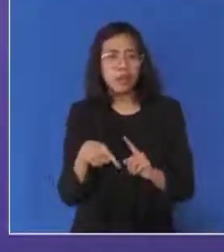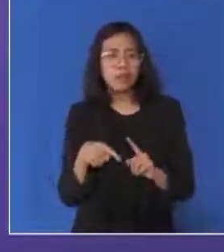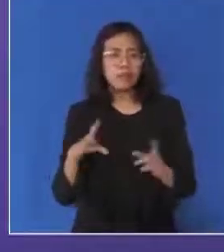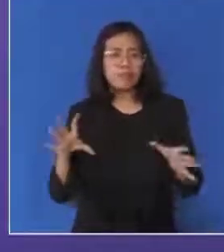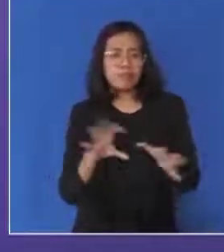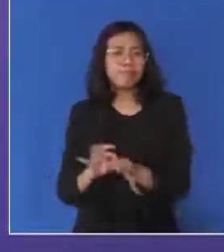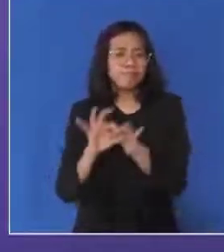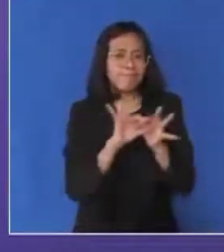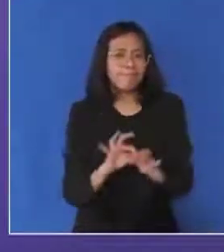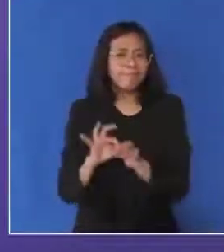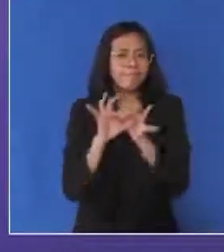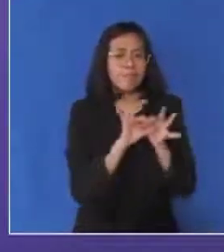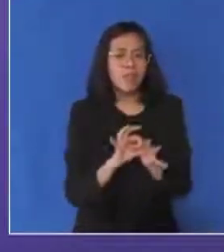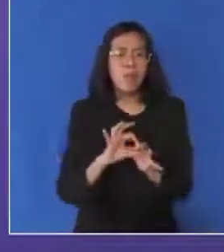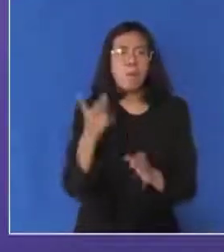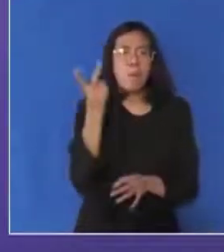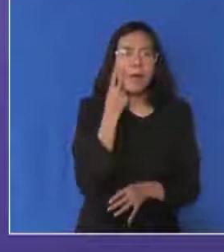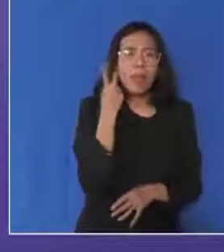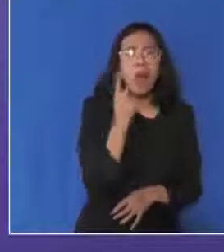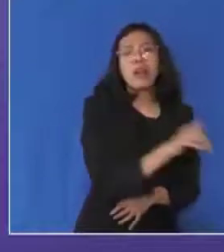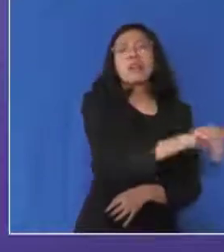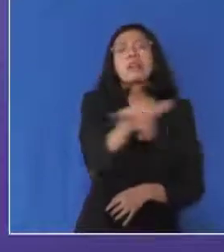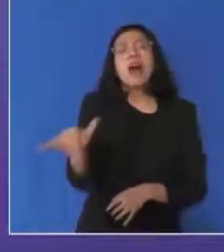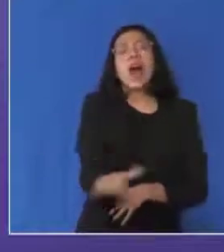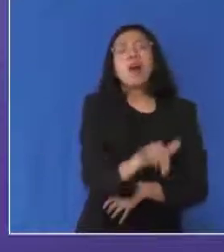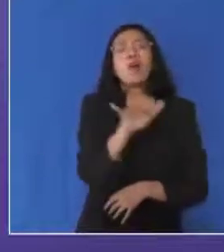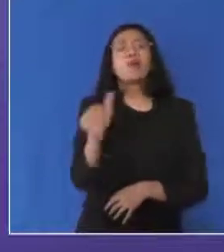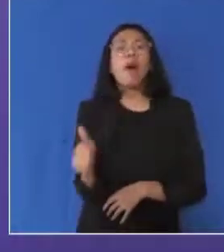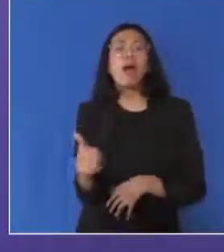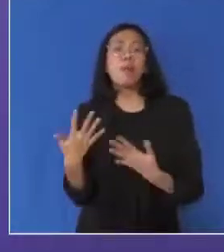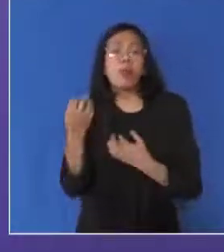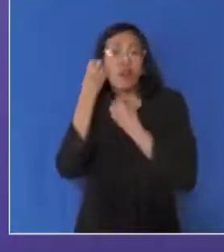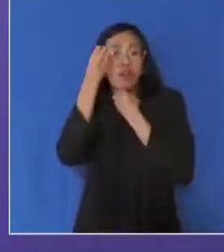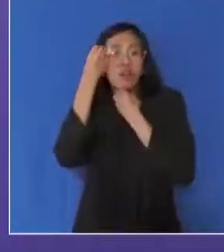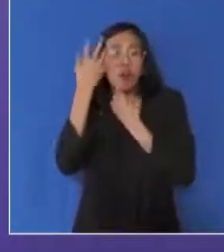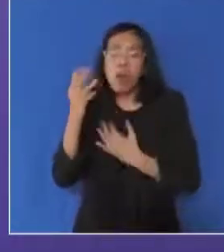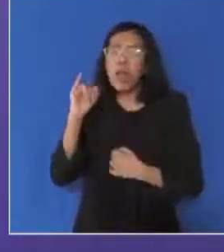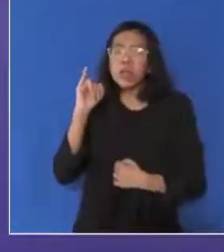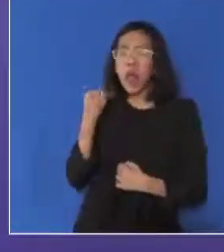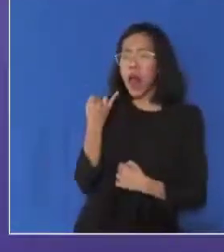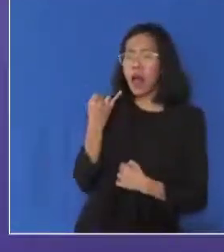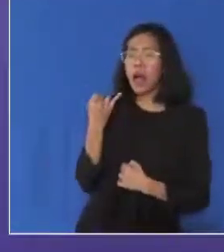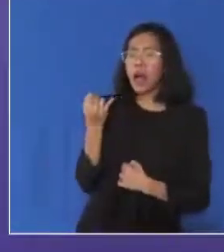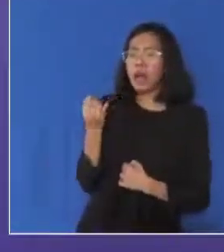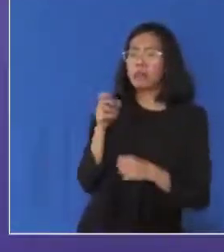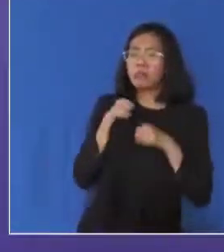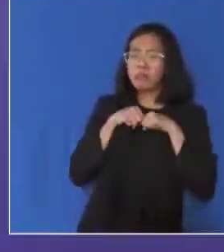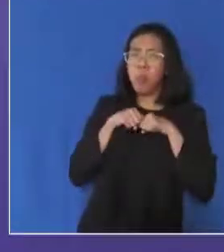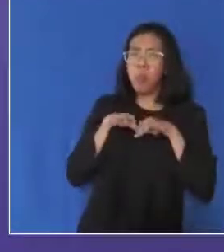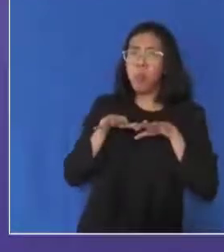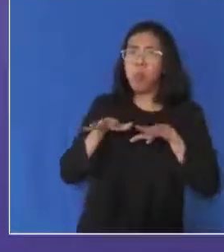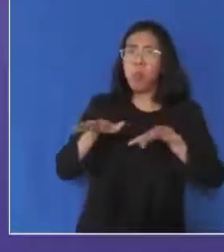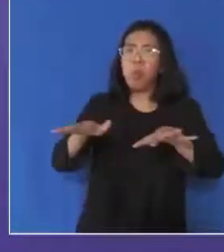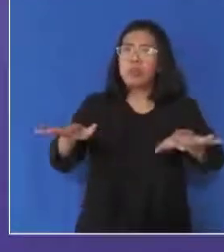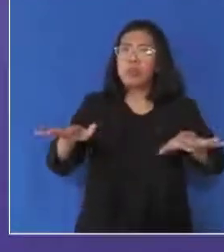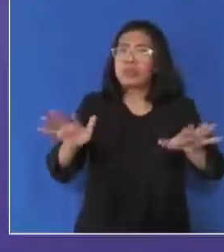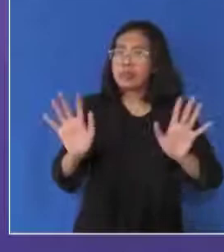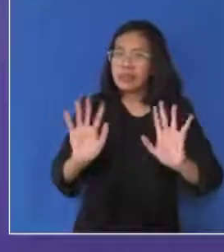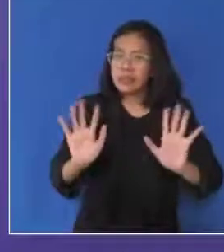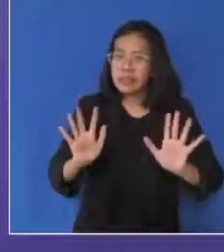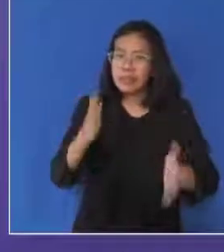sama-sama menjaga jangan sampai persebaran informasi yang salah ini menjadi semakin parah